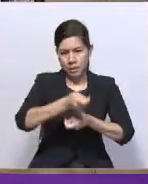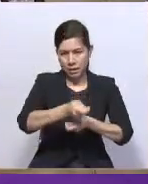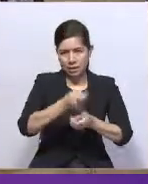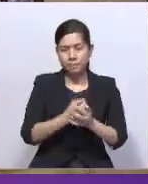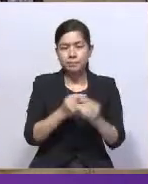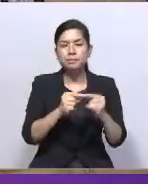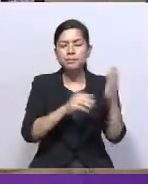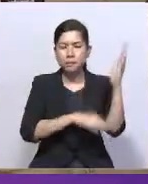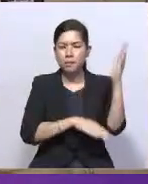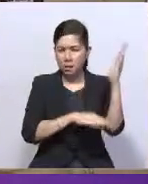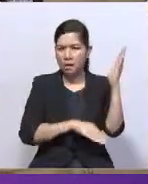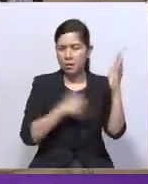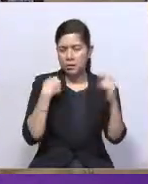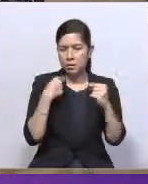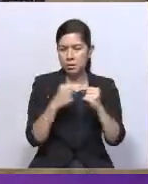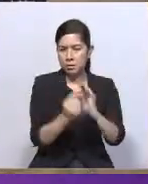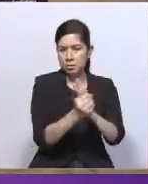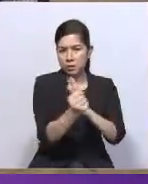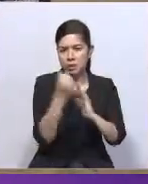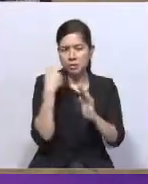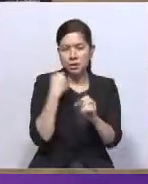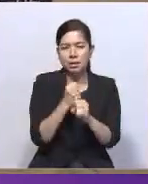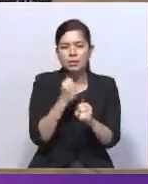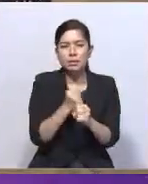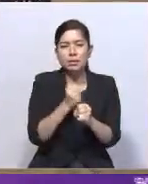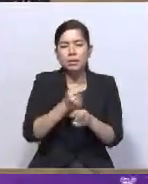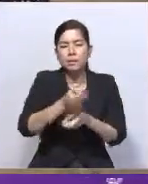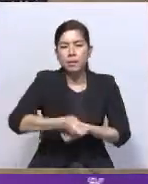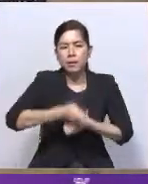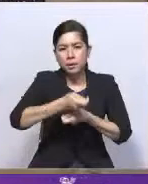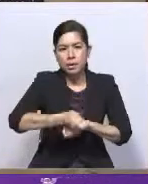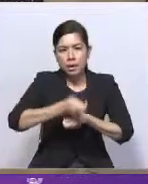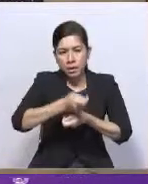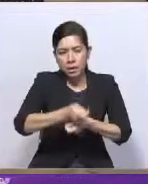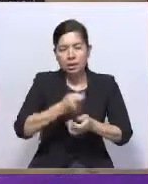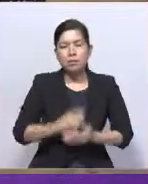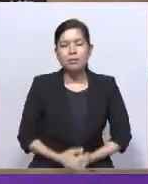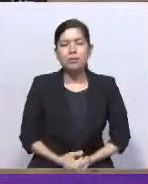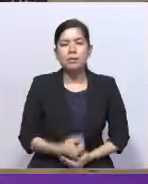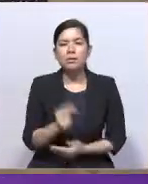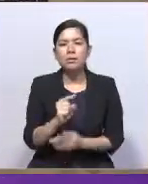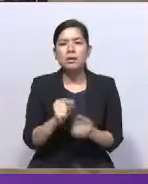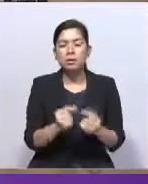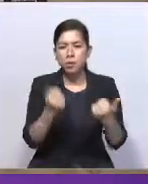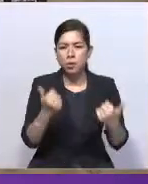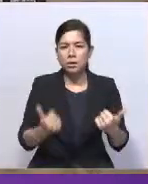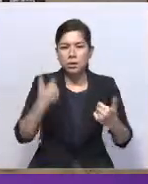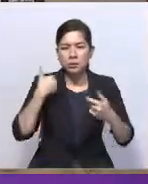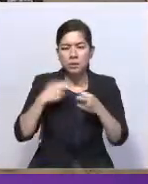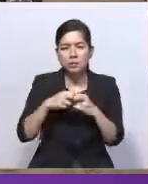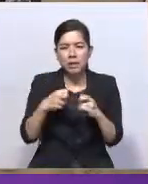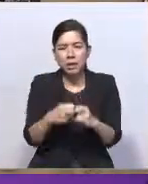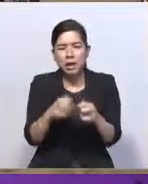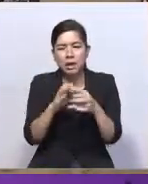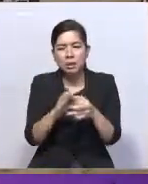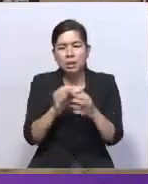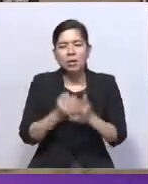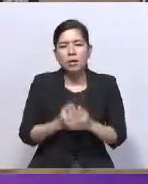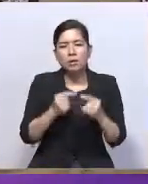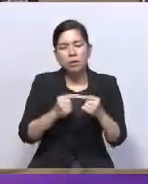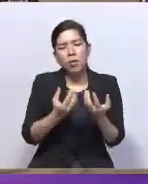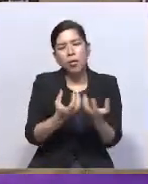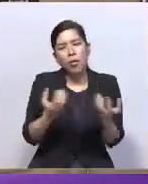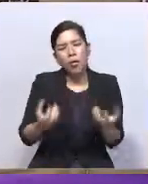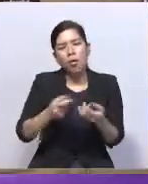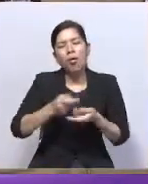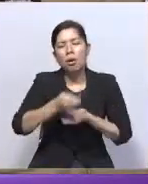ใต้ก็มีศักยภาพทางด้านการเกษตรอยู่นะครับถึงแม้ว่าในวันนี้จะมีปัญหาเรื่องของราคาสินค้าเกษตรบ้